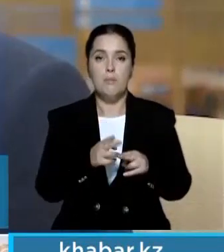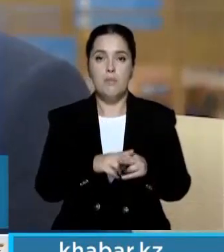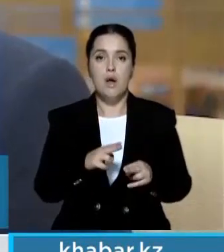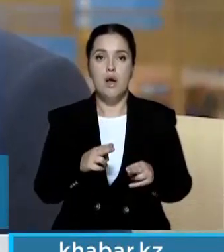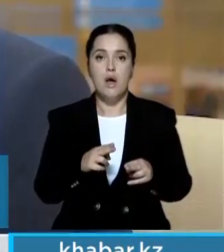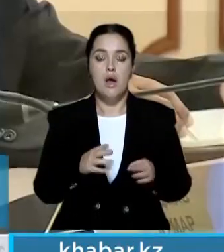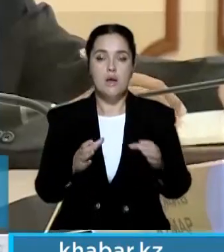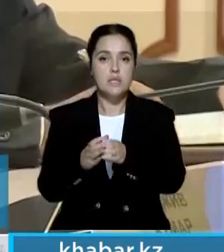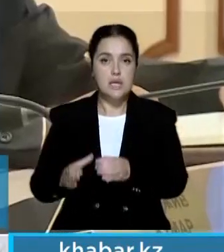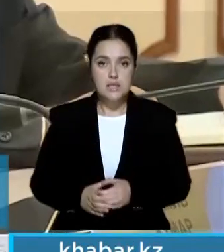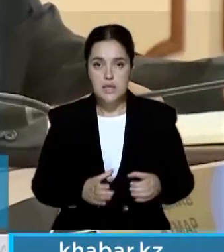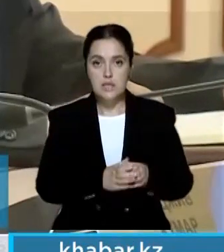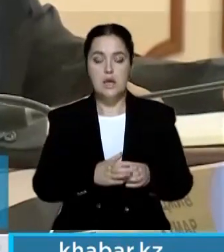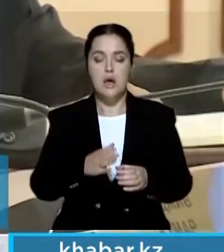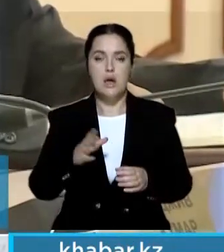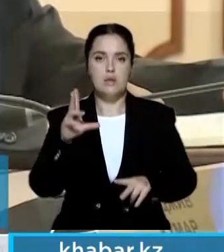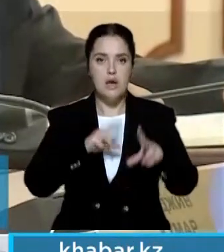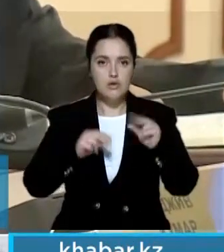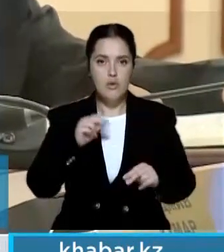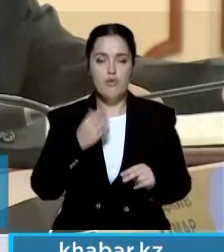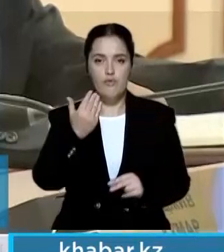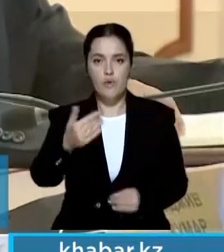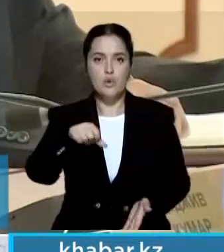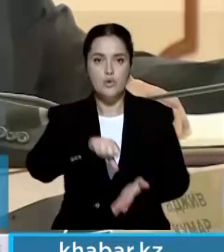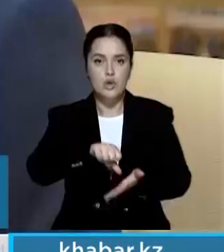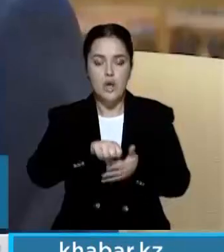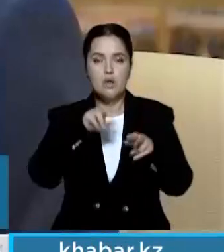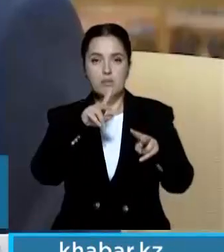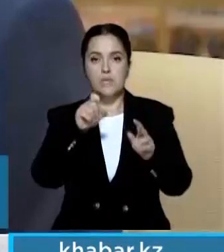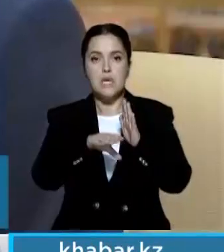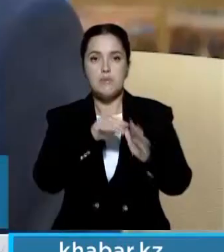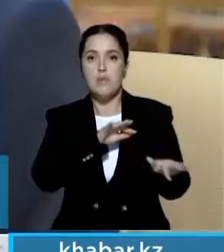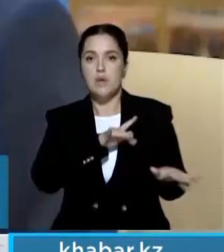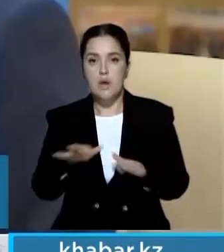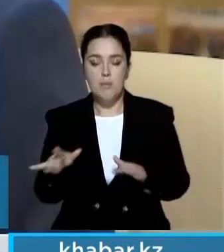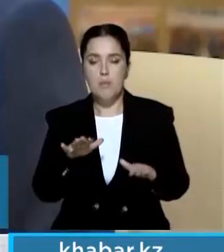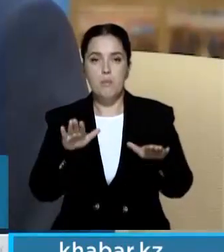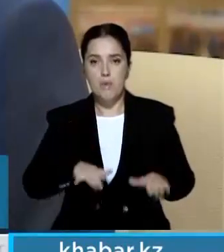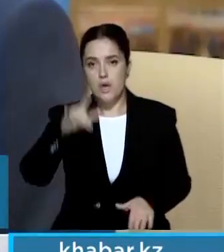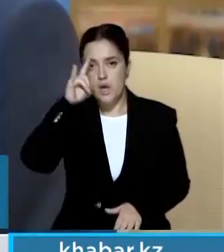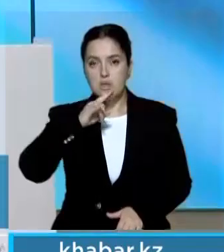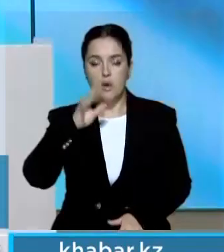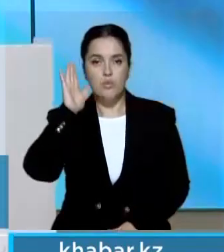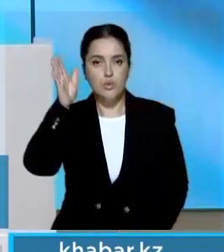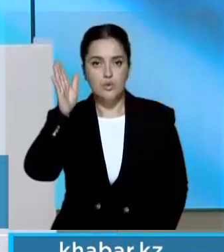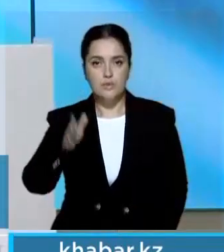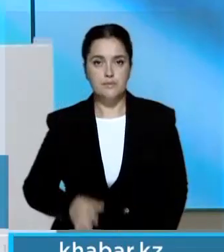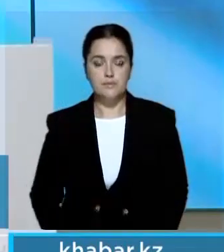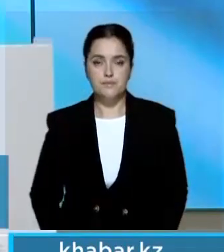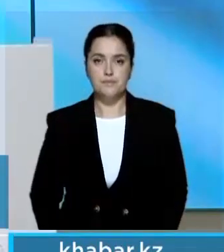ассоциаций надеемся что вы примете участие в наблюдении за избирательными кампаниями и референдума в Казахстане в